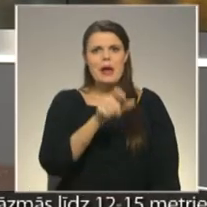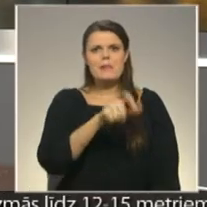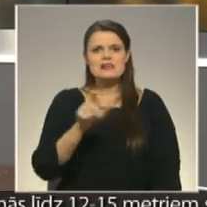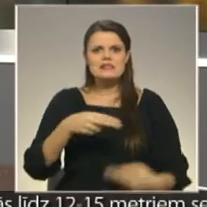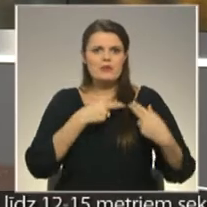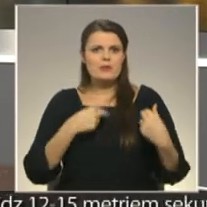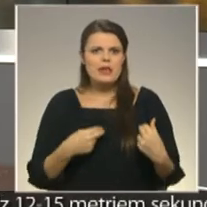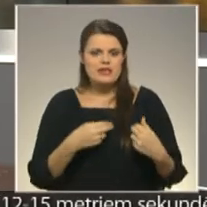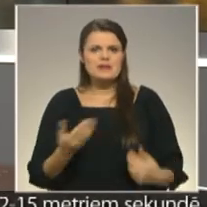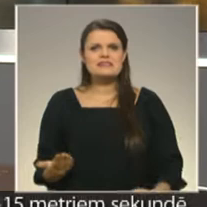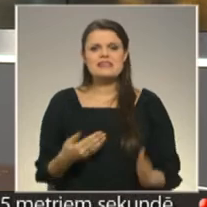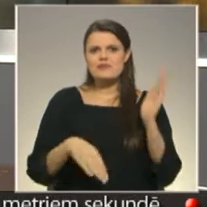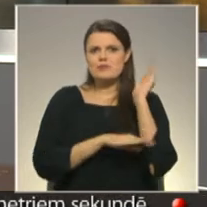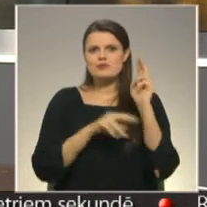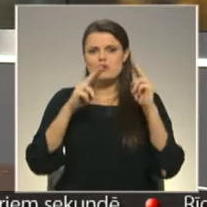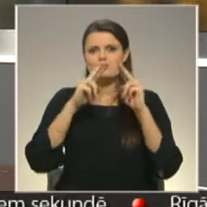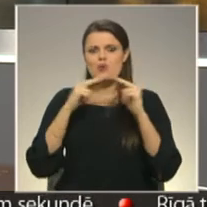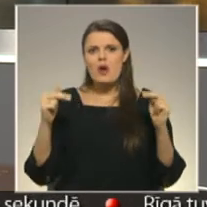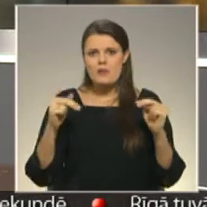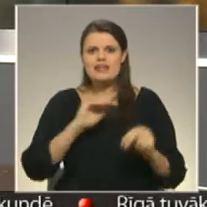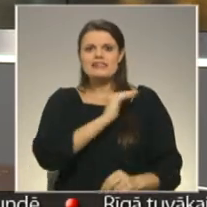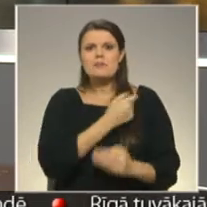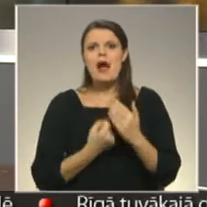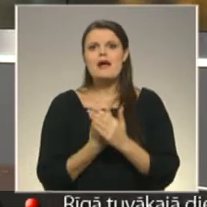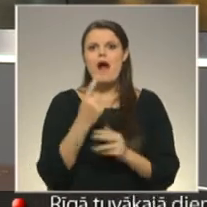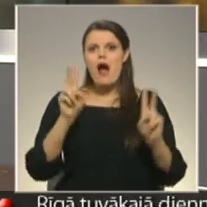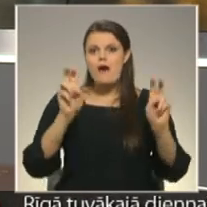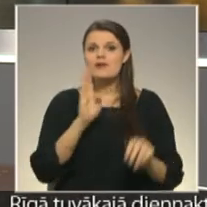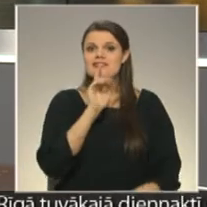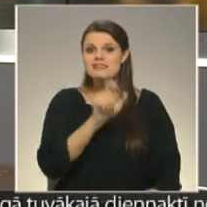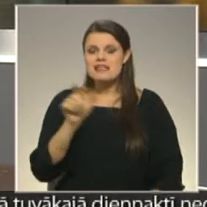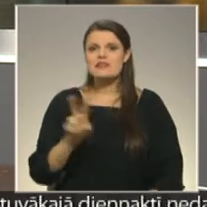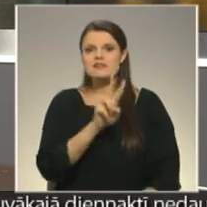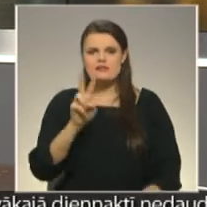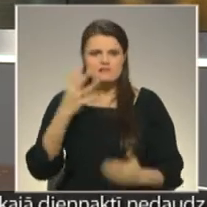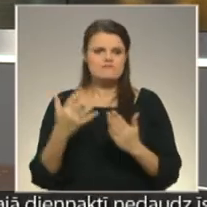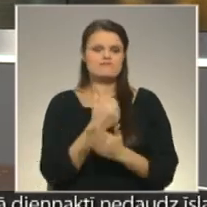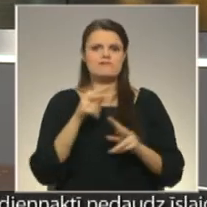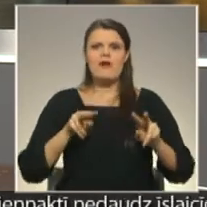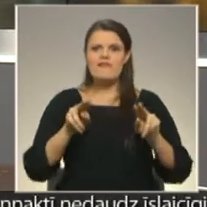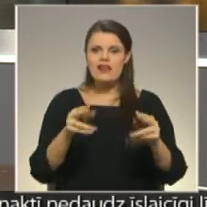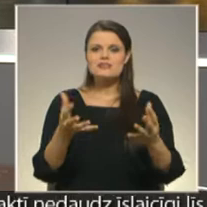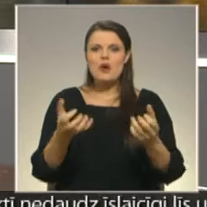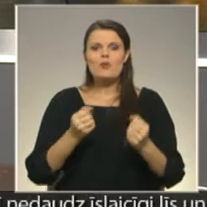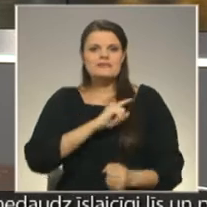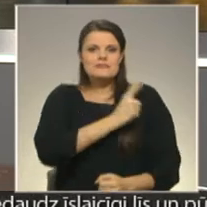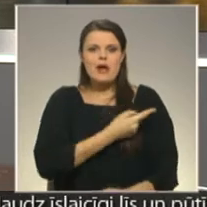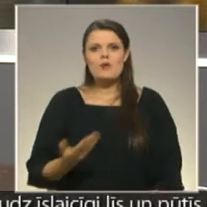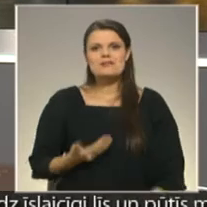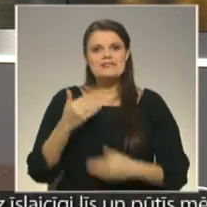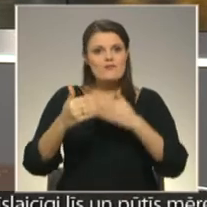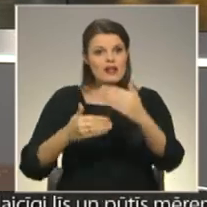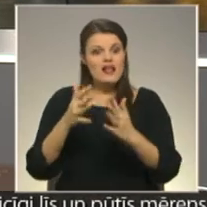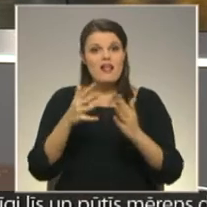Pacientu biedrības dzīvības koks nometnē spēkavots sievietes, kuras uzvarējušas vēzi, ne tikai gūst spēku dzīvot tālāk.